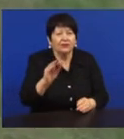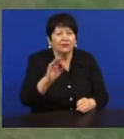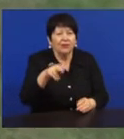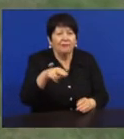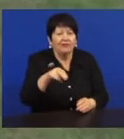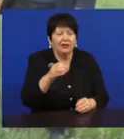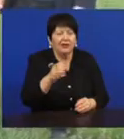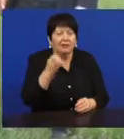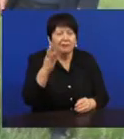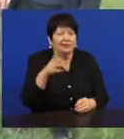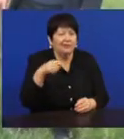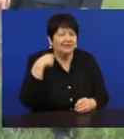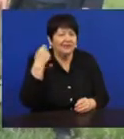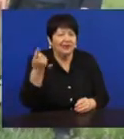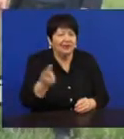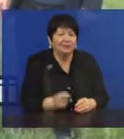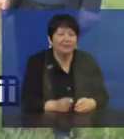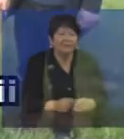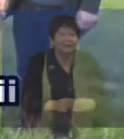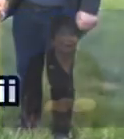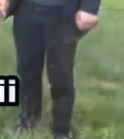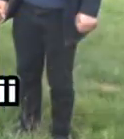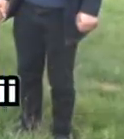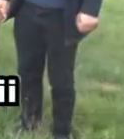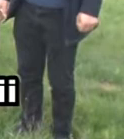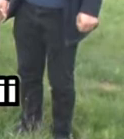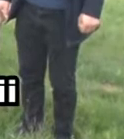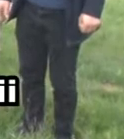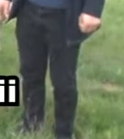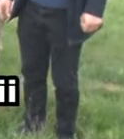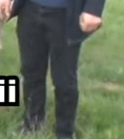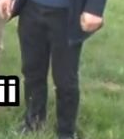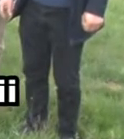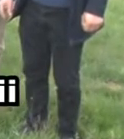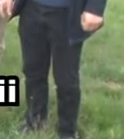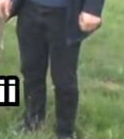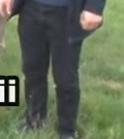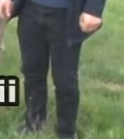14 ani. Facem așa vreo zi fotografie, o filmare.